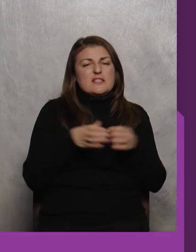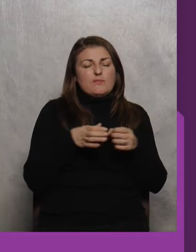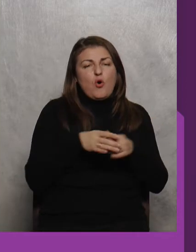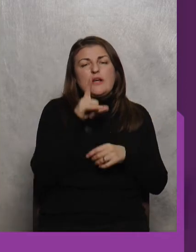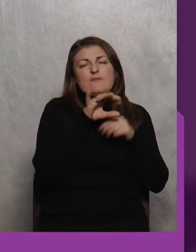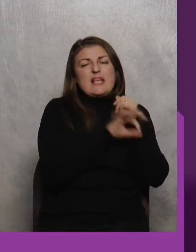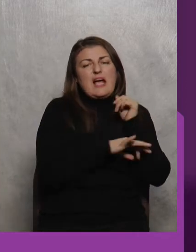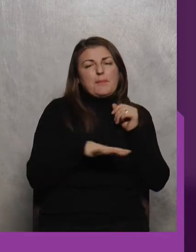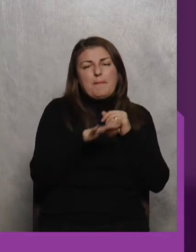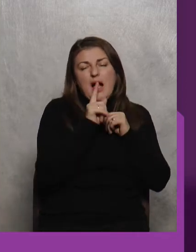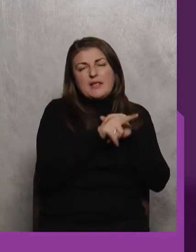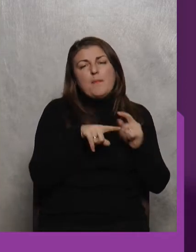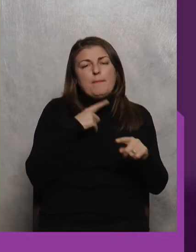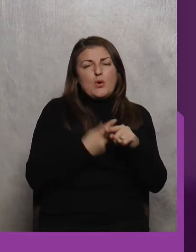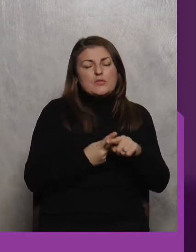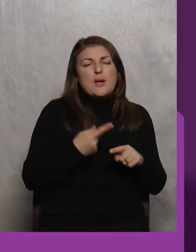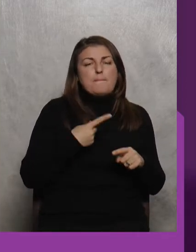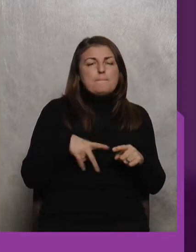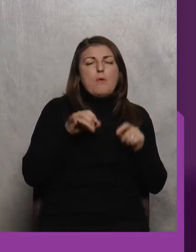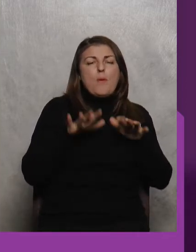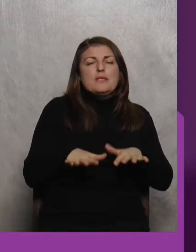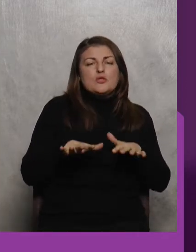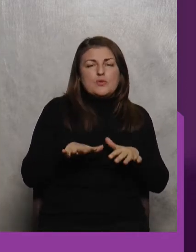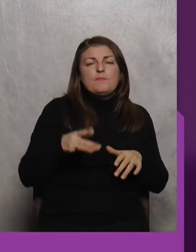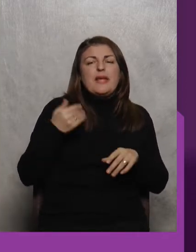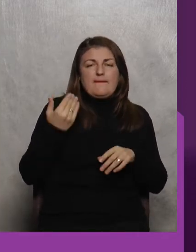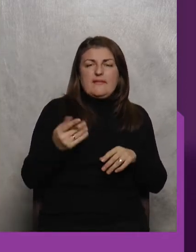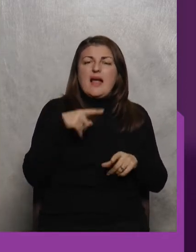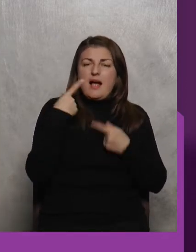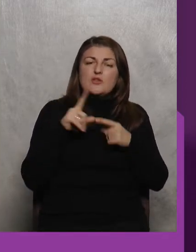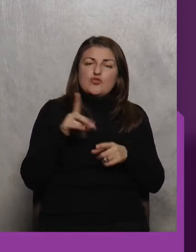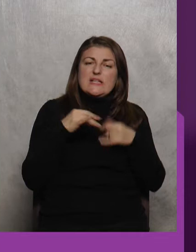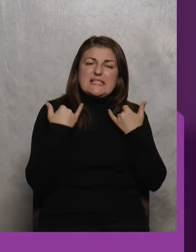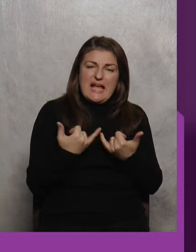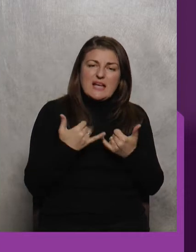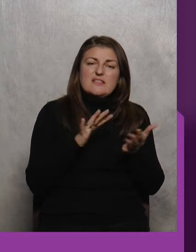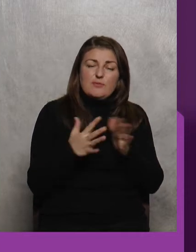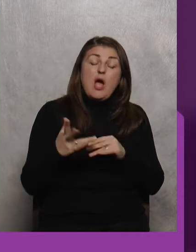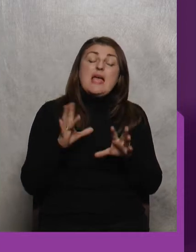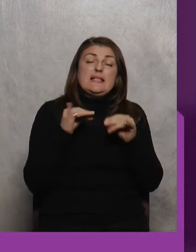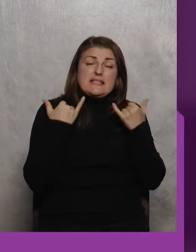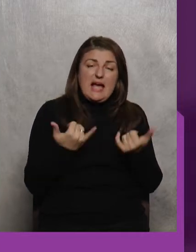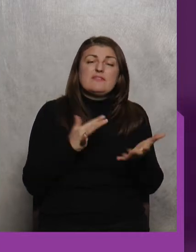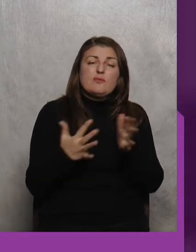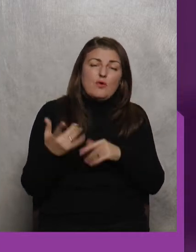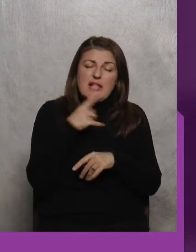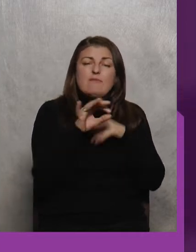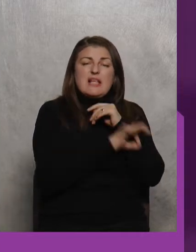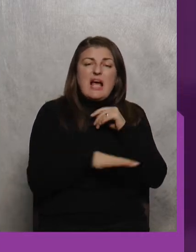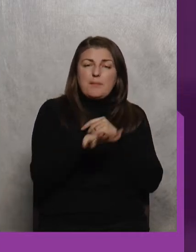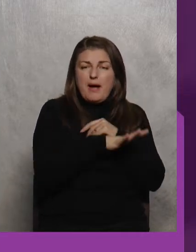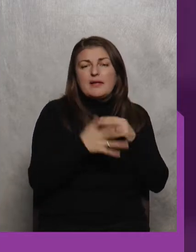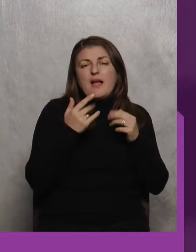в Закарпатті, плюс по місцю. І ви казали, що і зараз відбувається. І зараз відбувається в